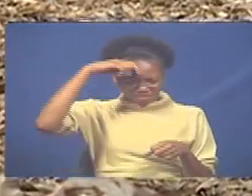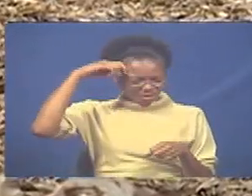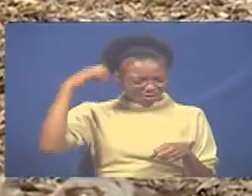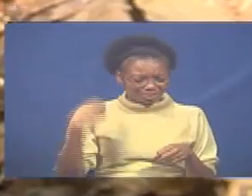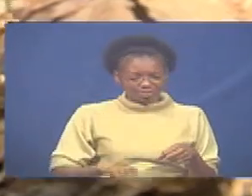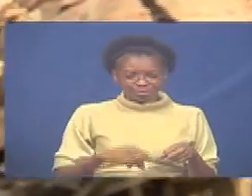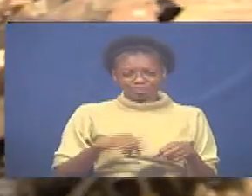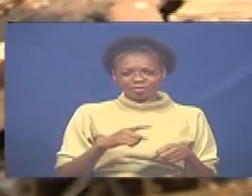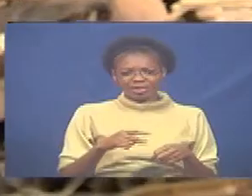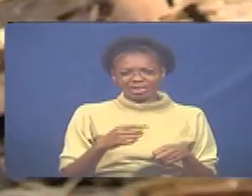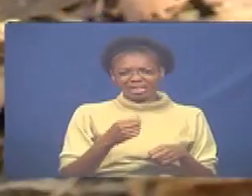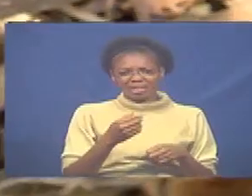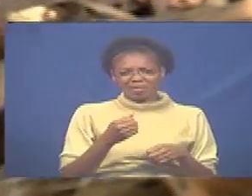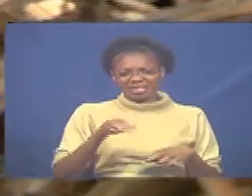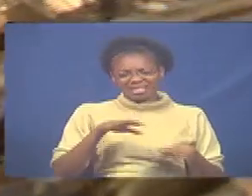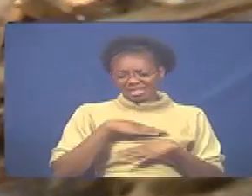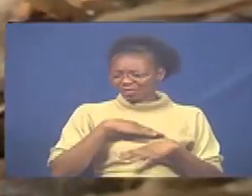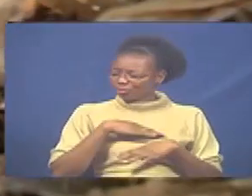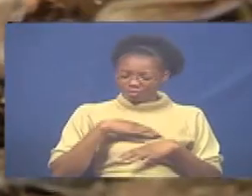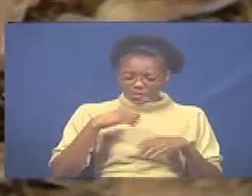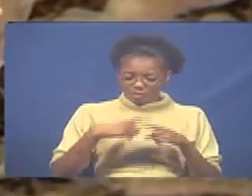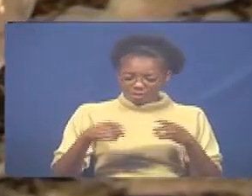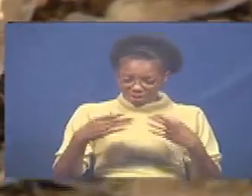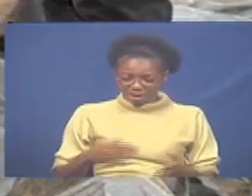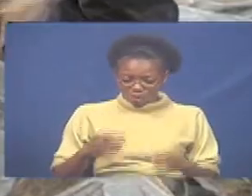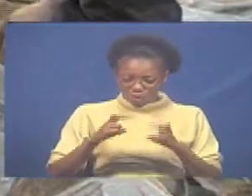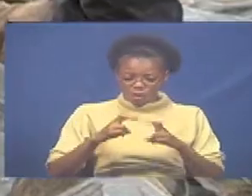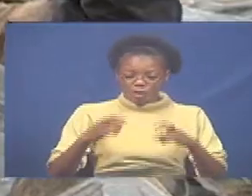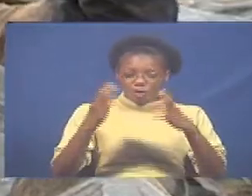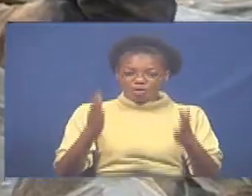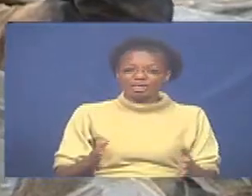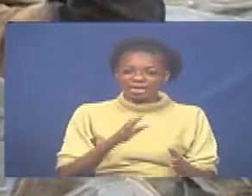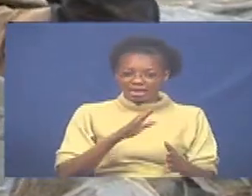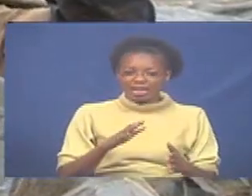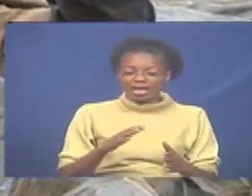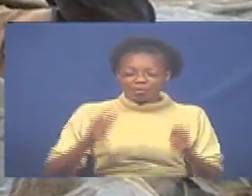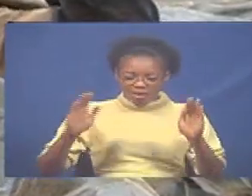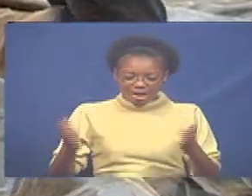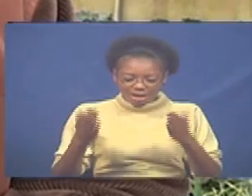wote waingilie kilimo. Si kilimo tu, bali kilimo